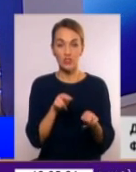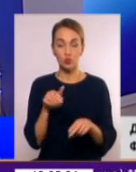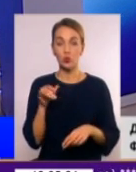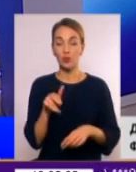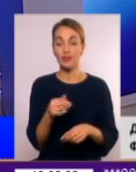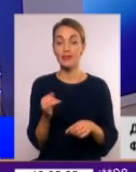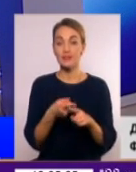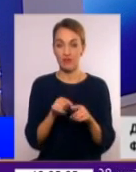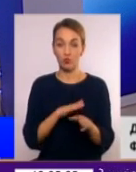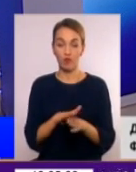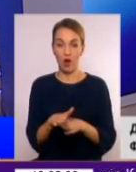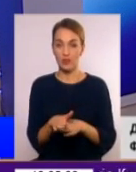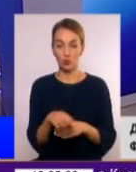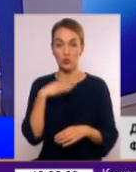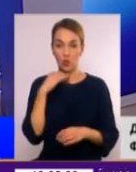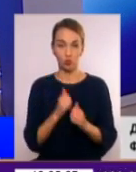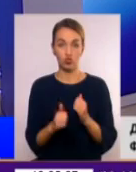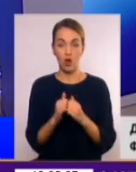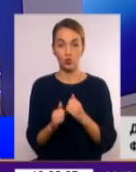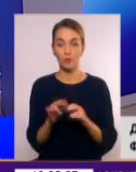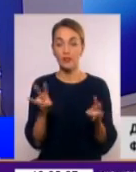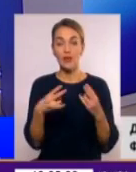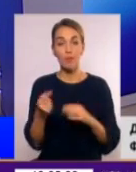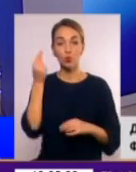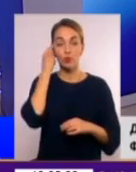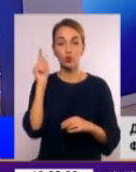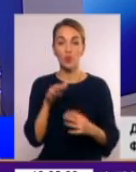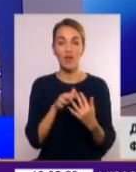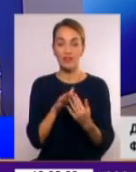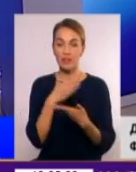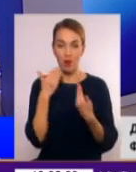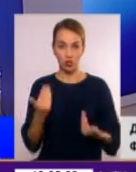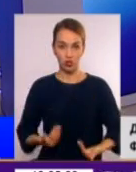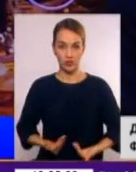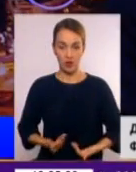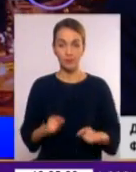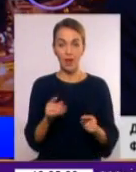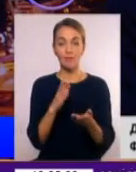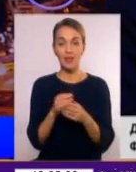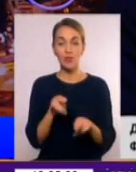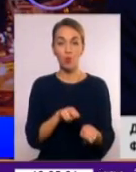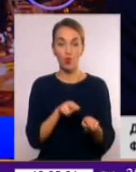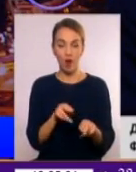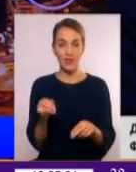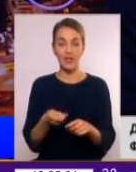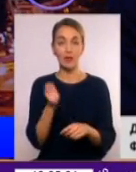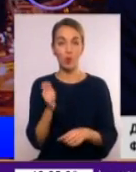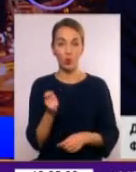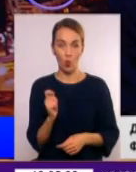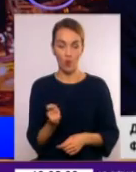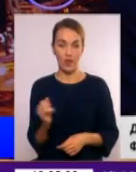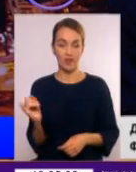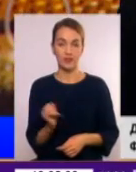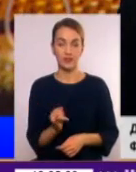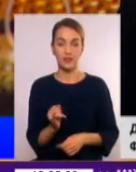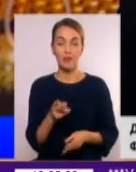ходили. І це відбувається достатньо часто. Тобто не треба думати, що на війні немає життя. Там є і полювання, і риболовля,